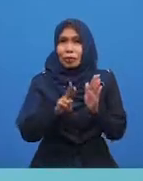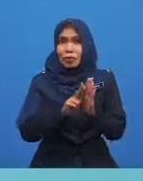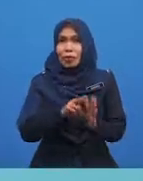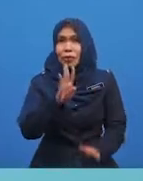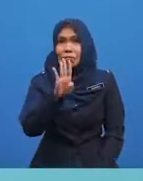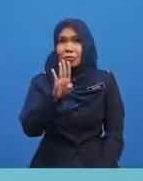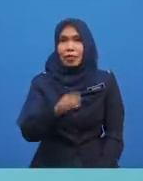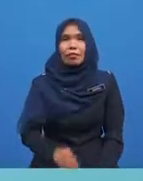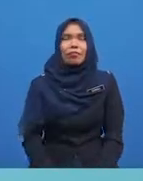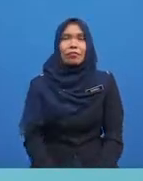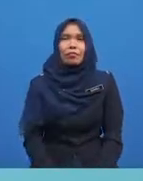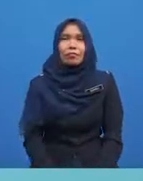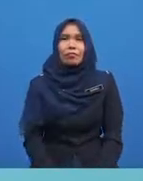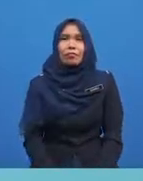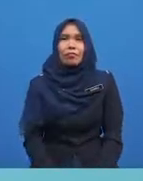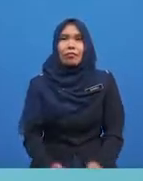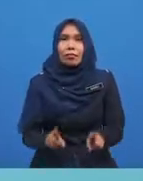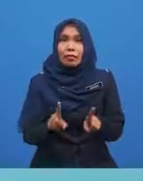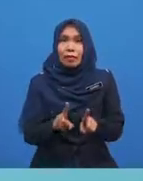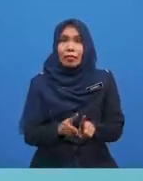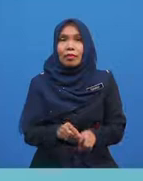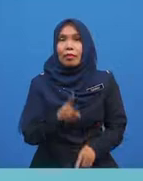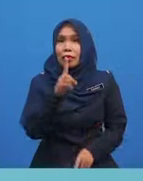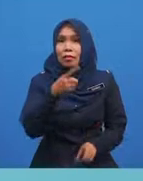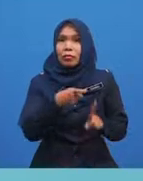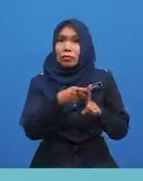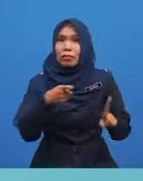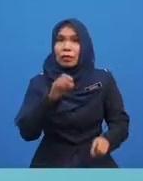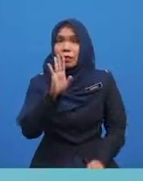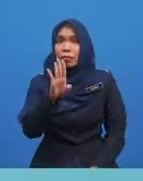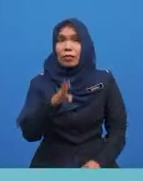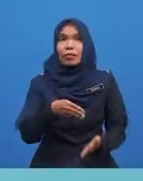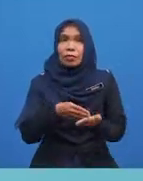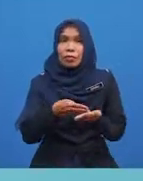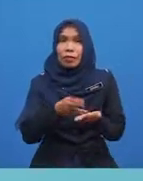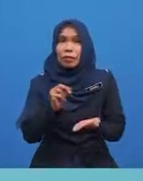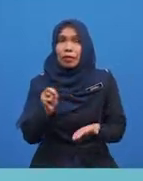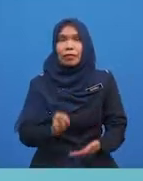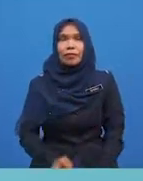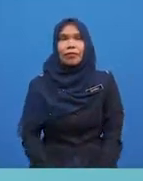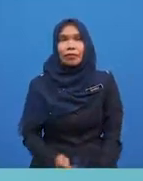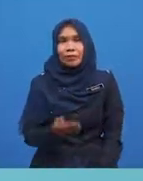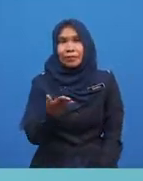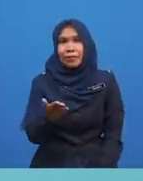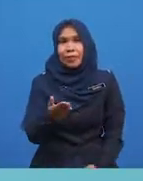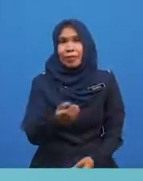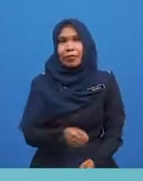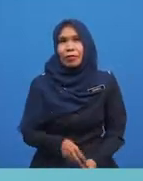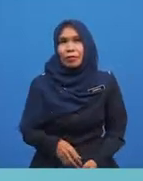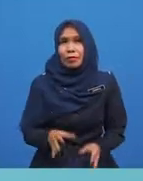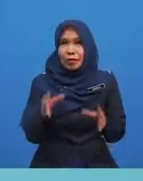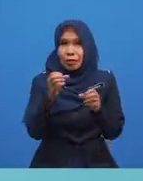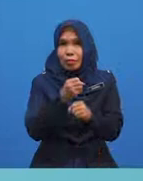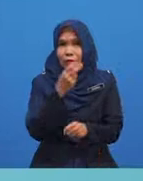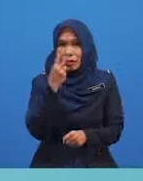1/4 merupakan 1 daripada 4 bahagian. Kamu dapat